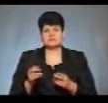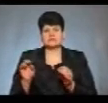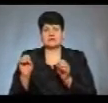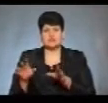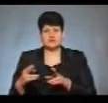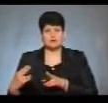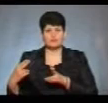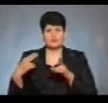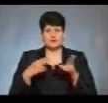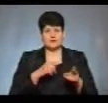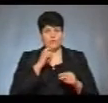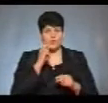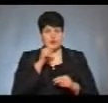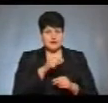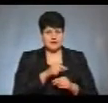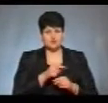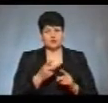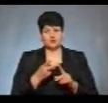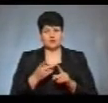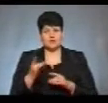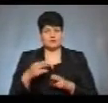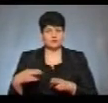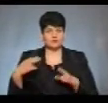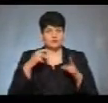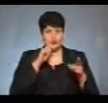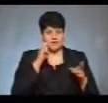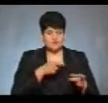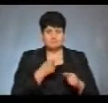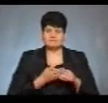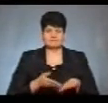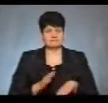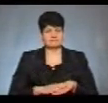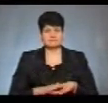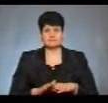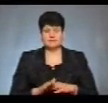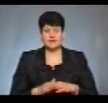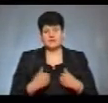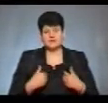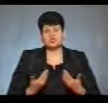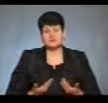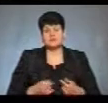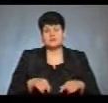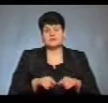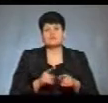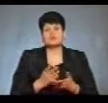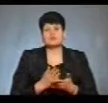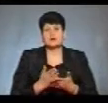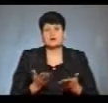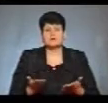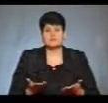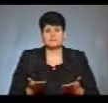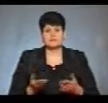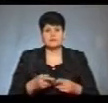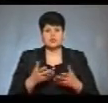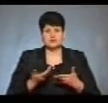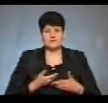один раз в Україну, другий раз в Україну, це буде складно. От. Ну, але ми живемо з тим, що є. Ми живемо, значить, в